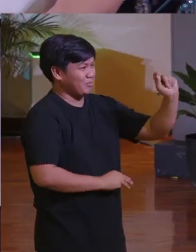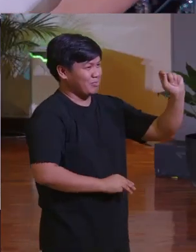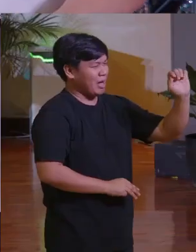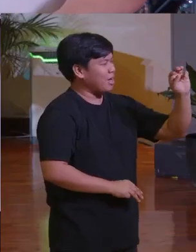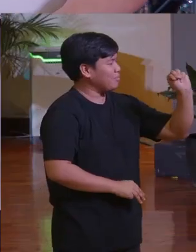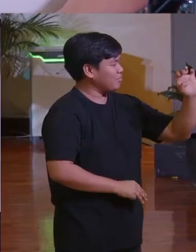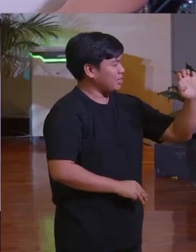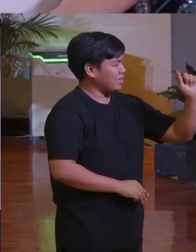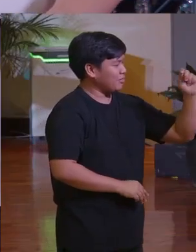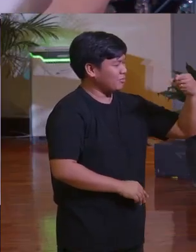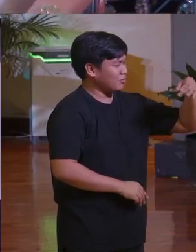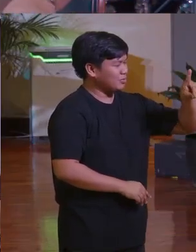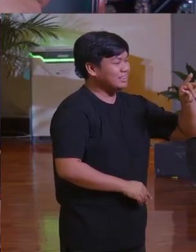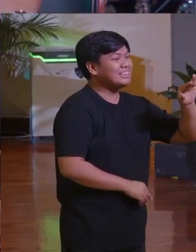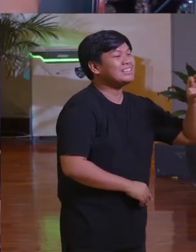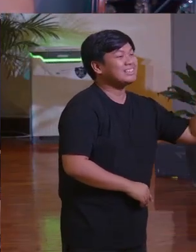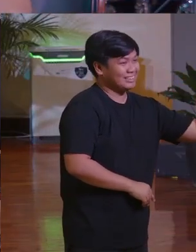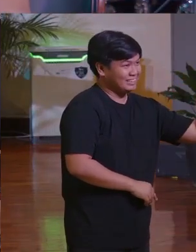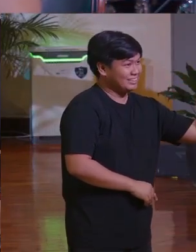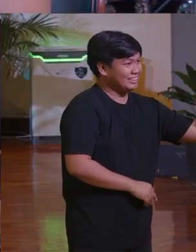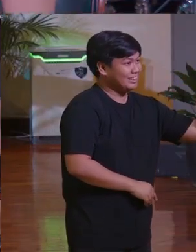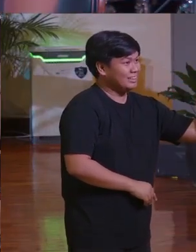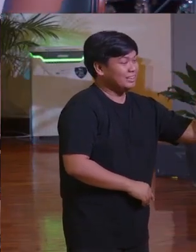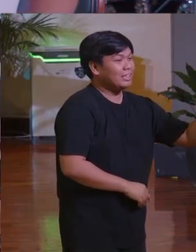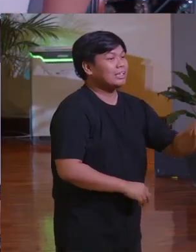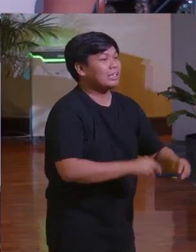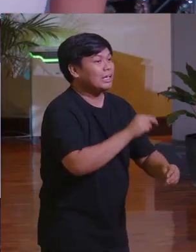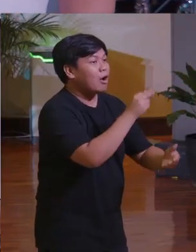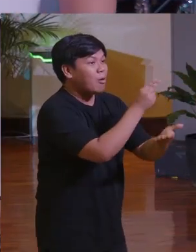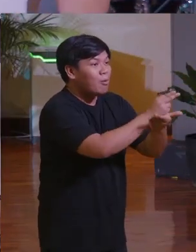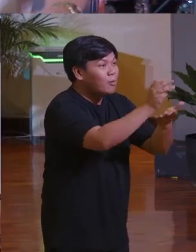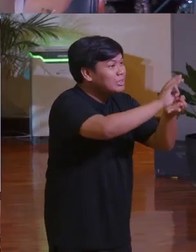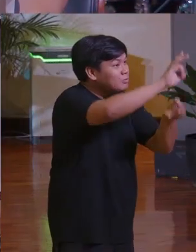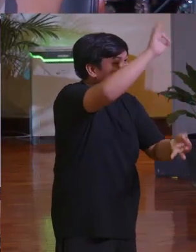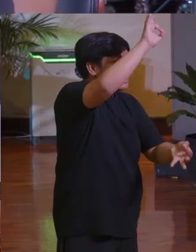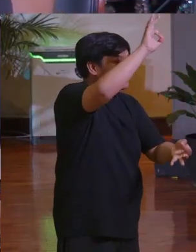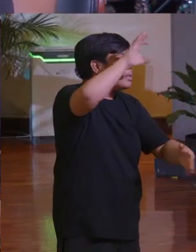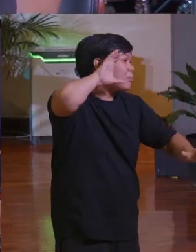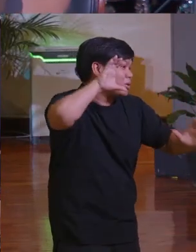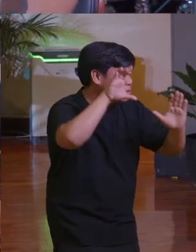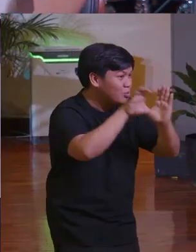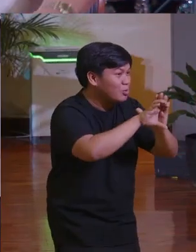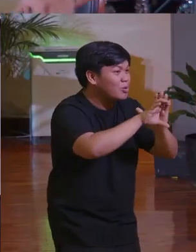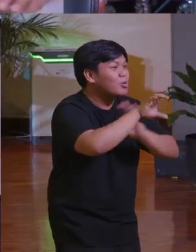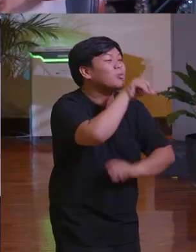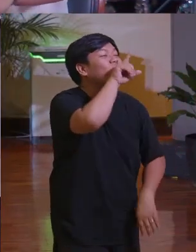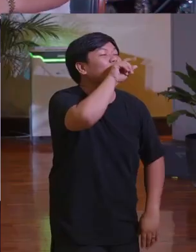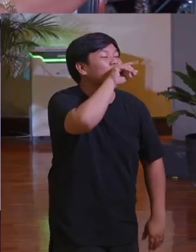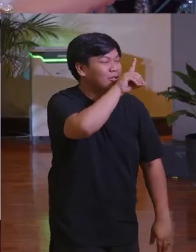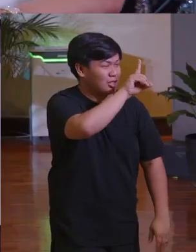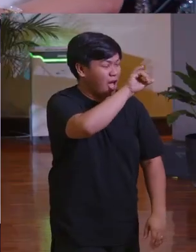ang halimbawa po namin ng Holy Spirit ay dove, sapagkat nung